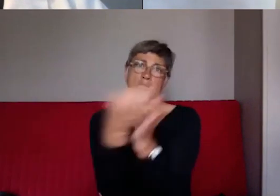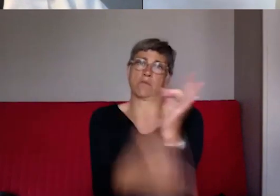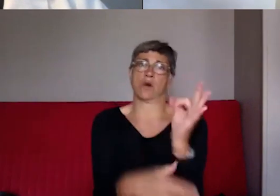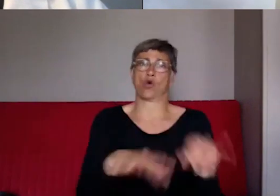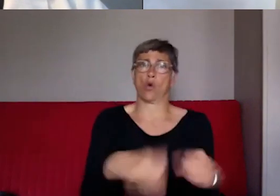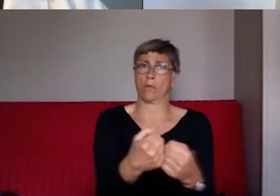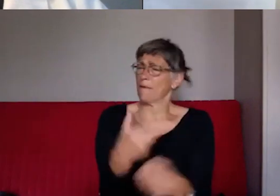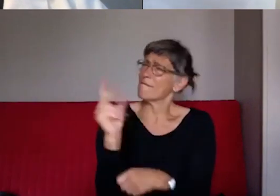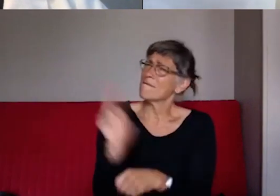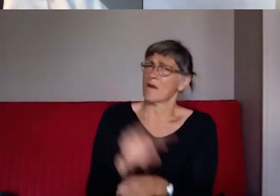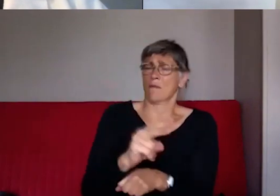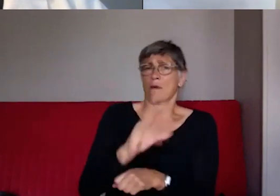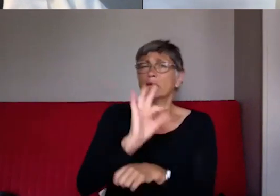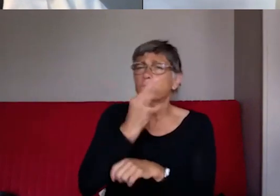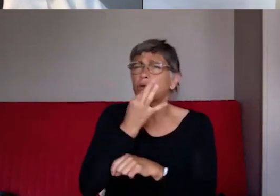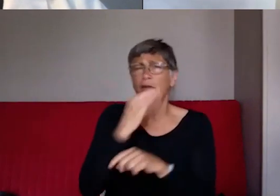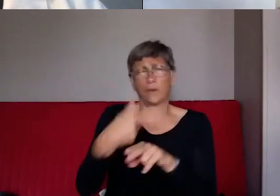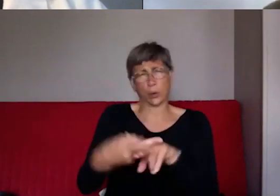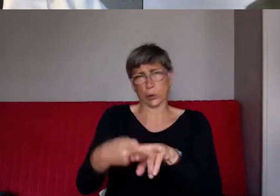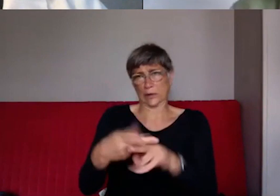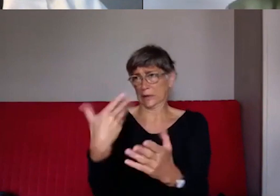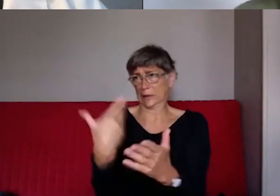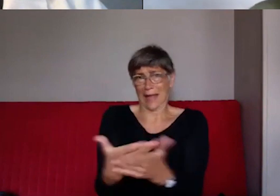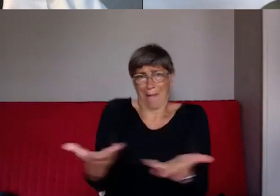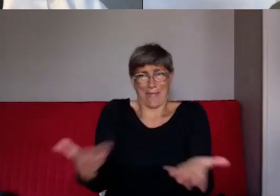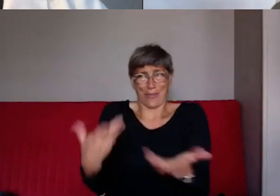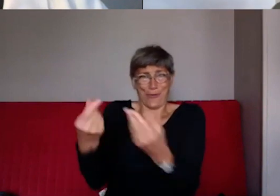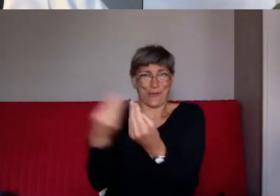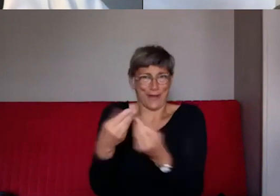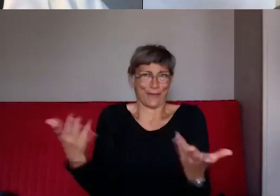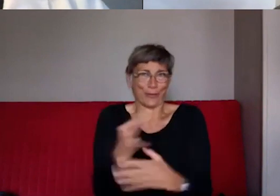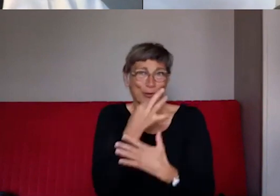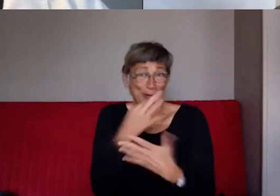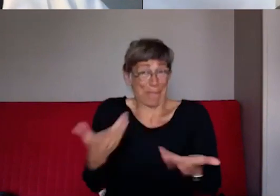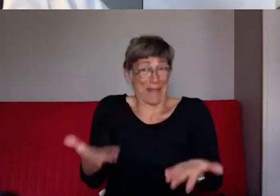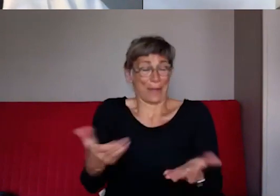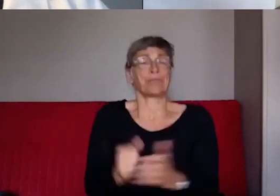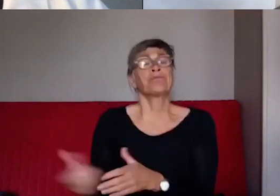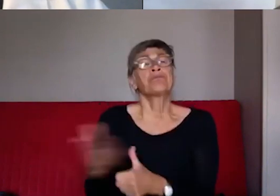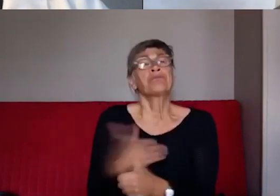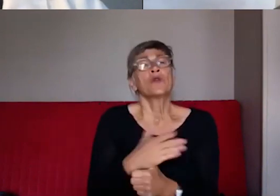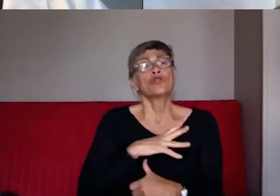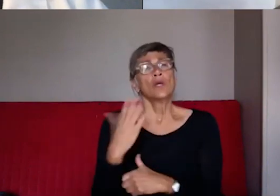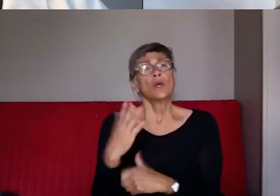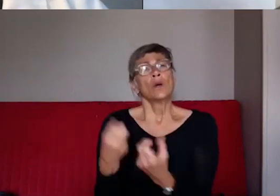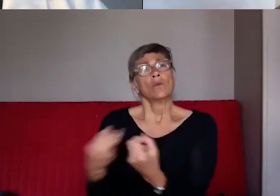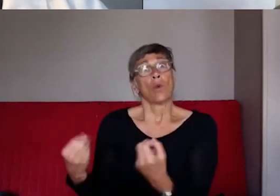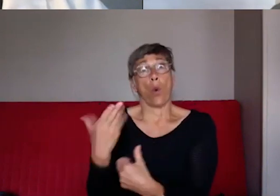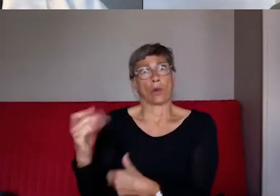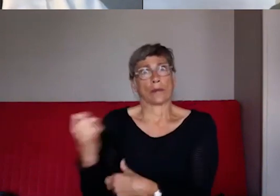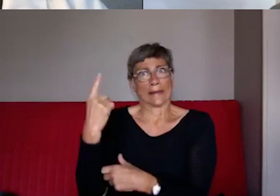vraiment, utilisez cet outil qui nous est donné. Alors, j'ai une autre question, Elisabeth, excuse-moi parce que j'en ai pas